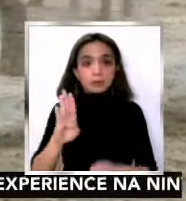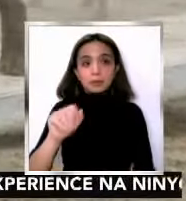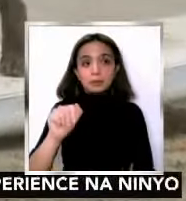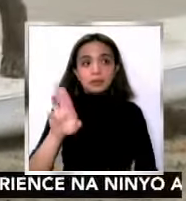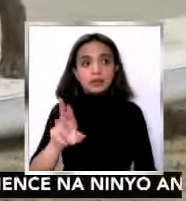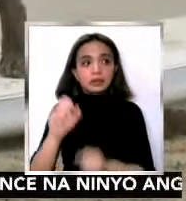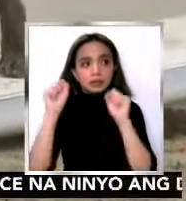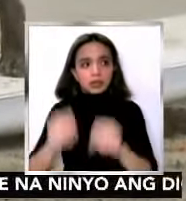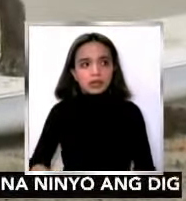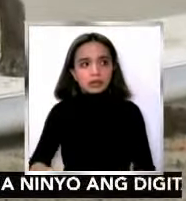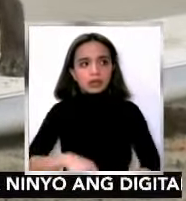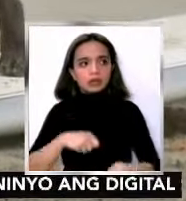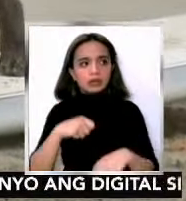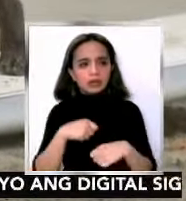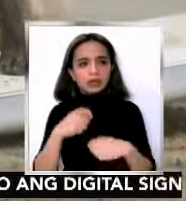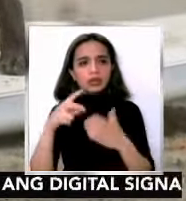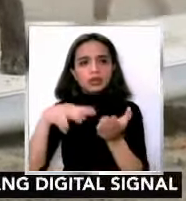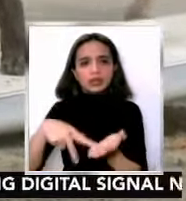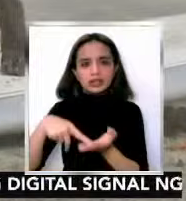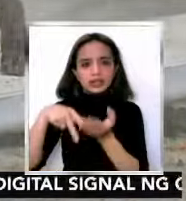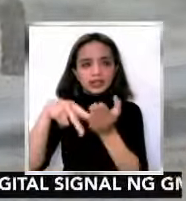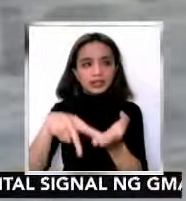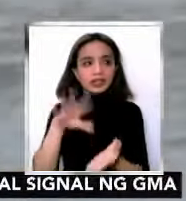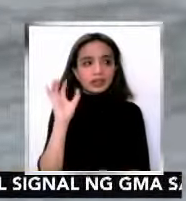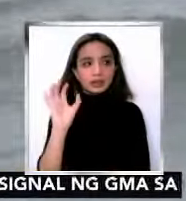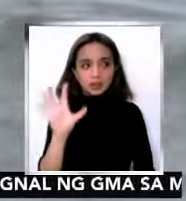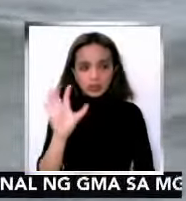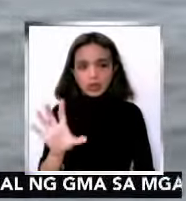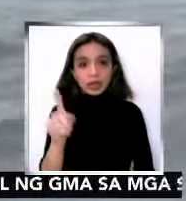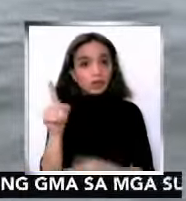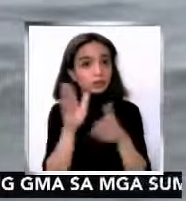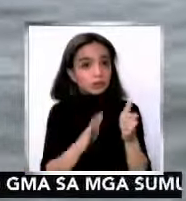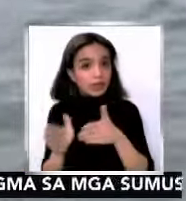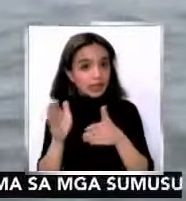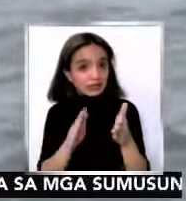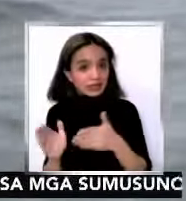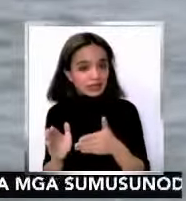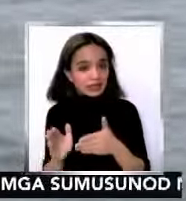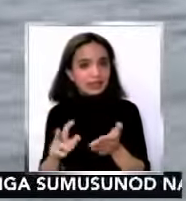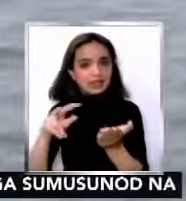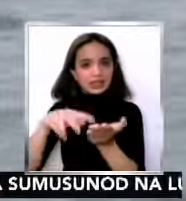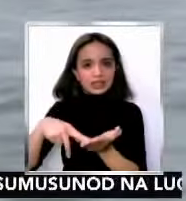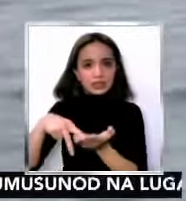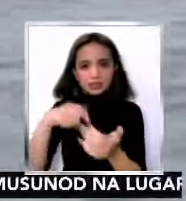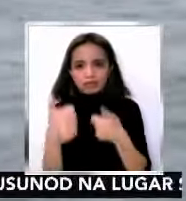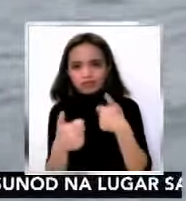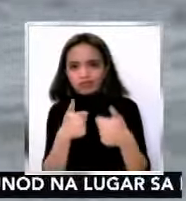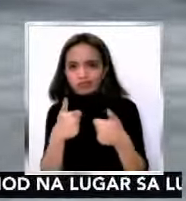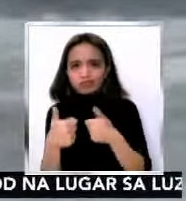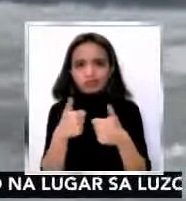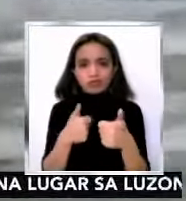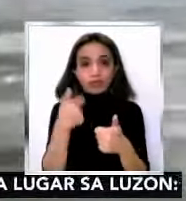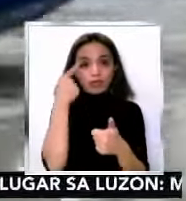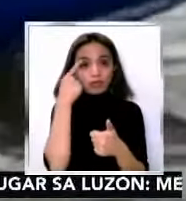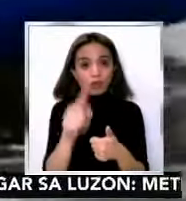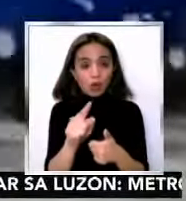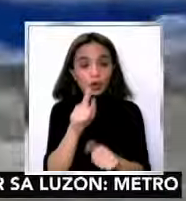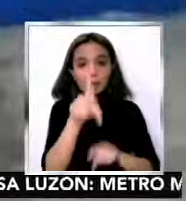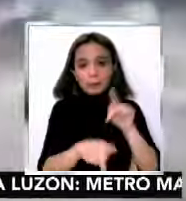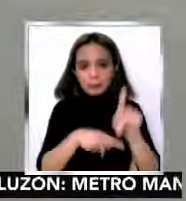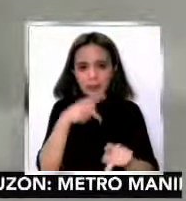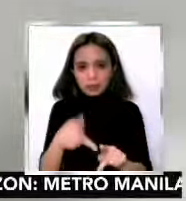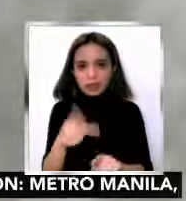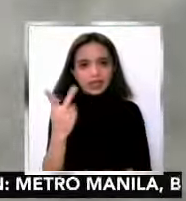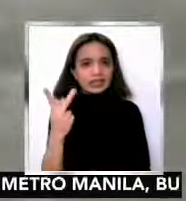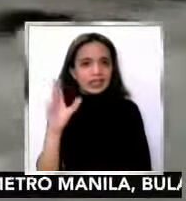ipagmalaki ang kanilang mga surfing beach dogs, plano nilang magkaroon ng surfboard competition para sa mga human at canine surfers.